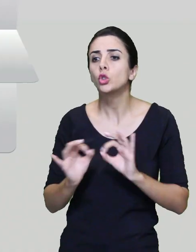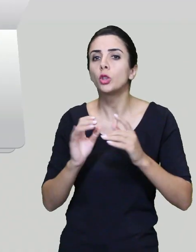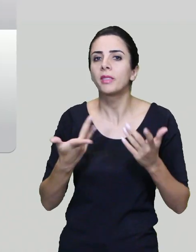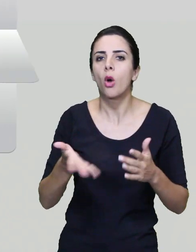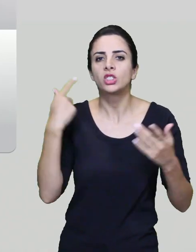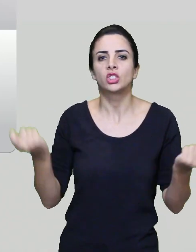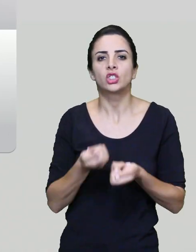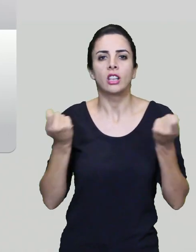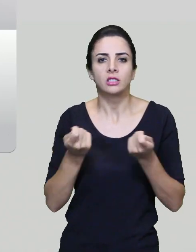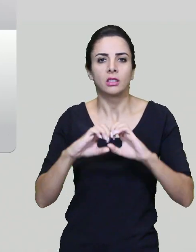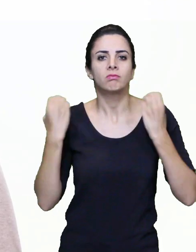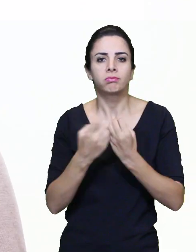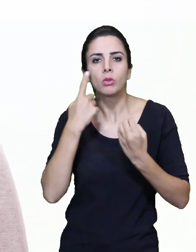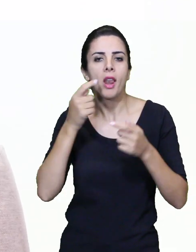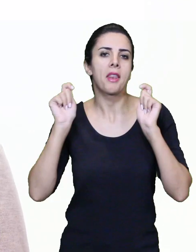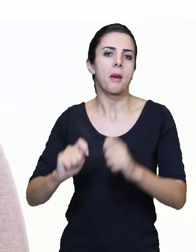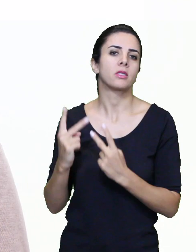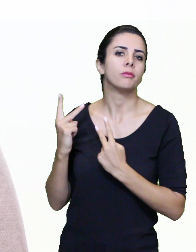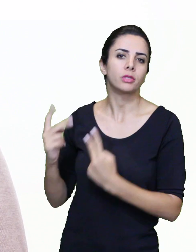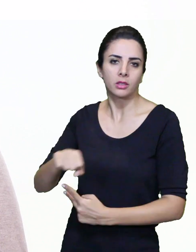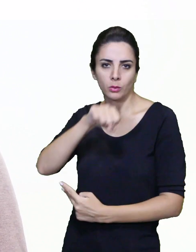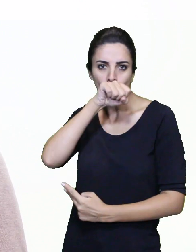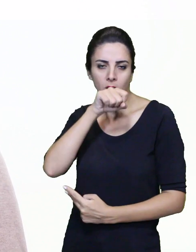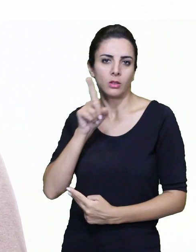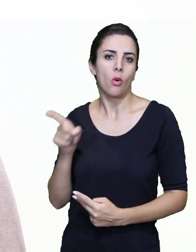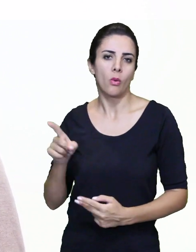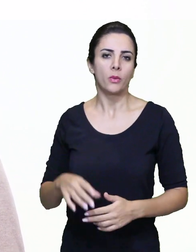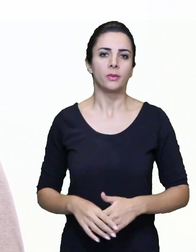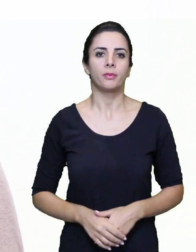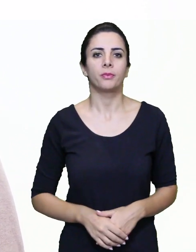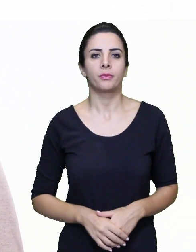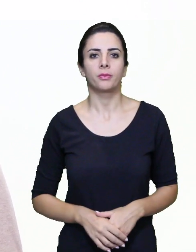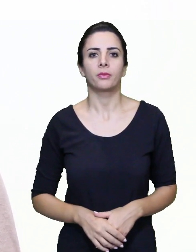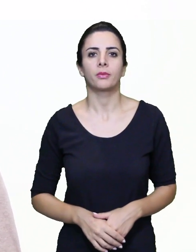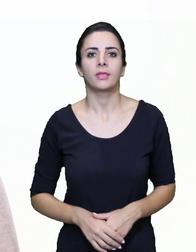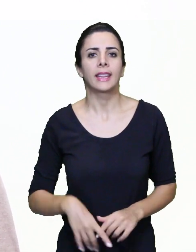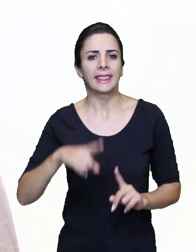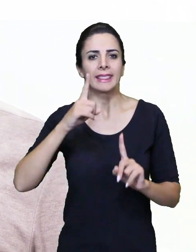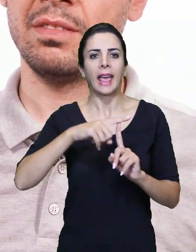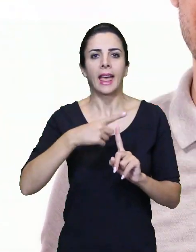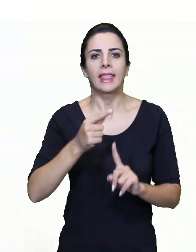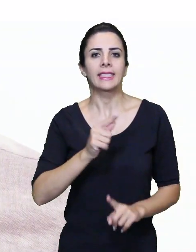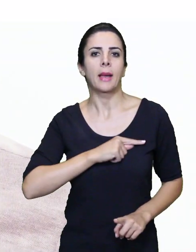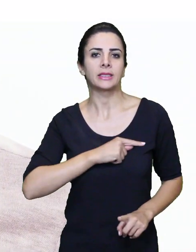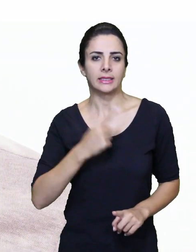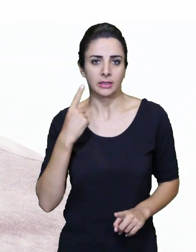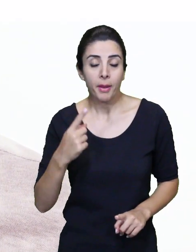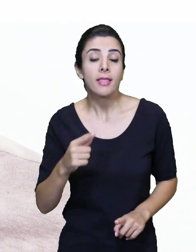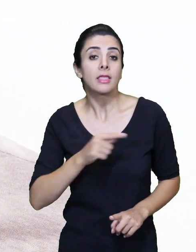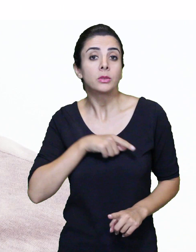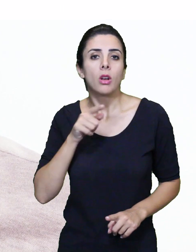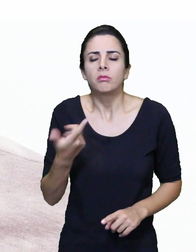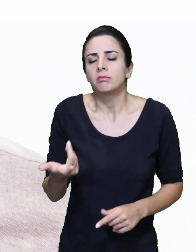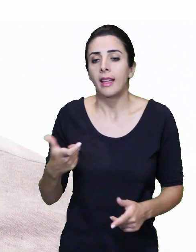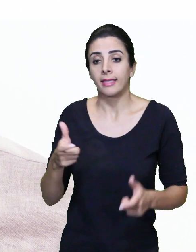ve brey alfabelerindeki T, Ahmet Aykur Arslan brey ile T yazdı. T, Temsilcilik Eğitimde Görme